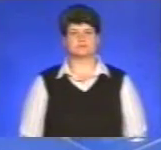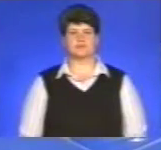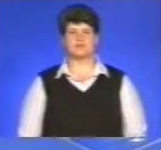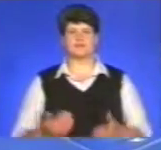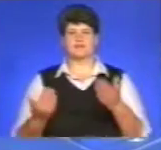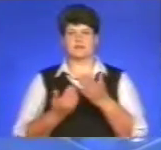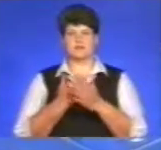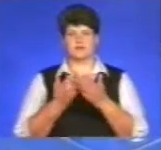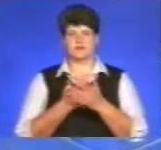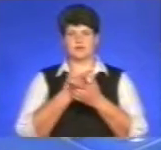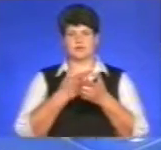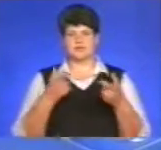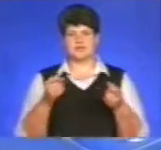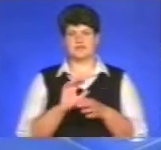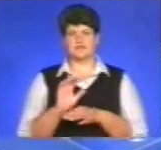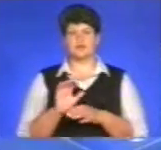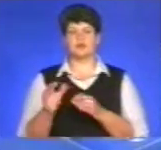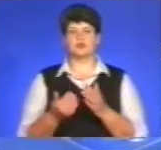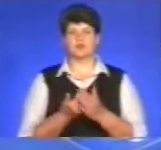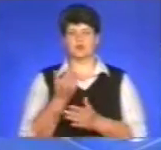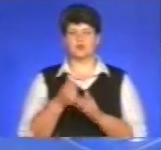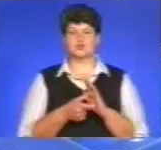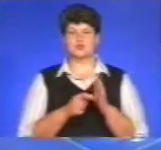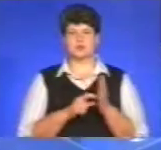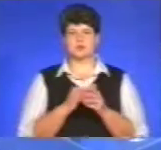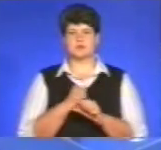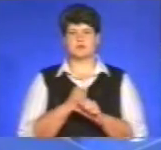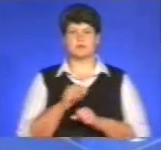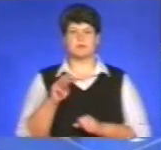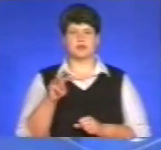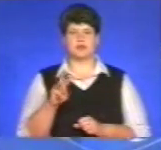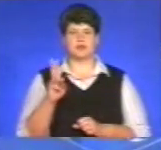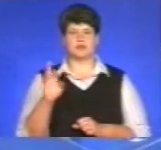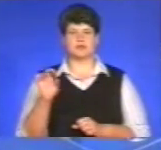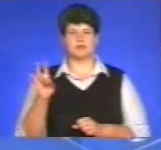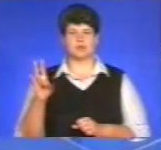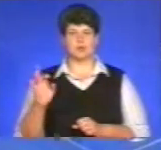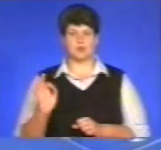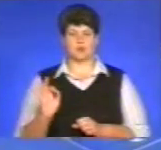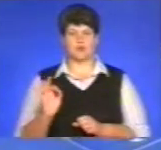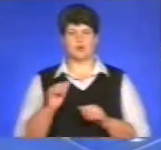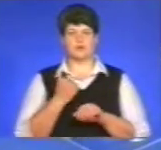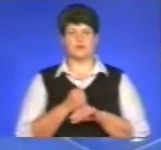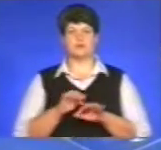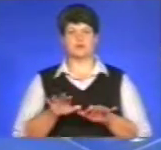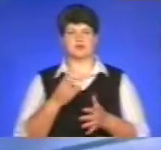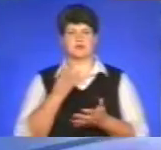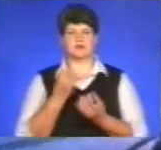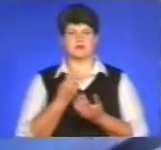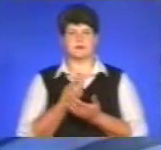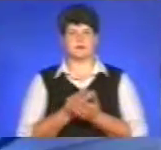В ефірі інформаційний випуск новин у студії Марія Котенко. Про головні події дня дивіться далі.